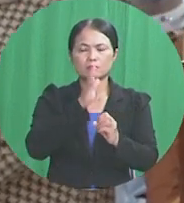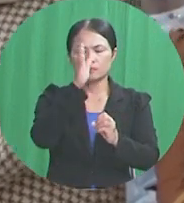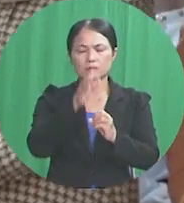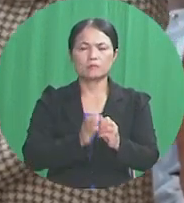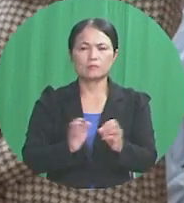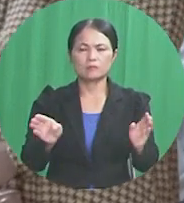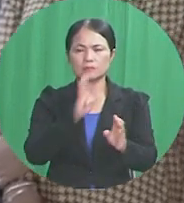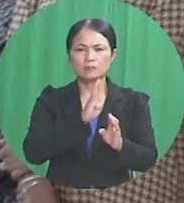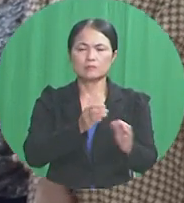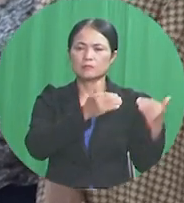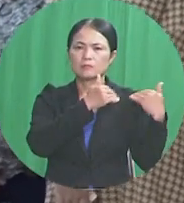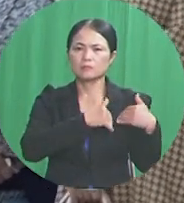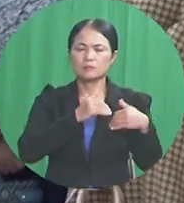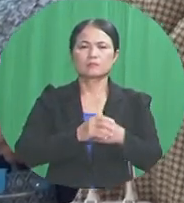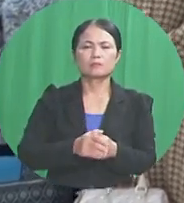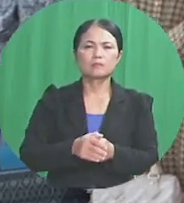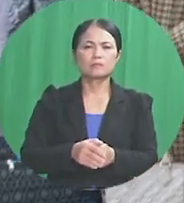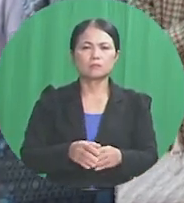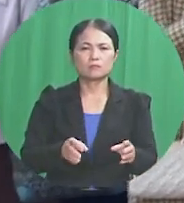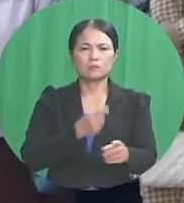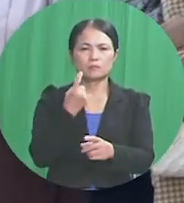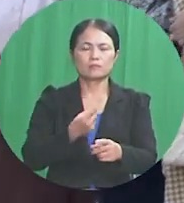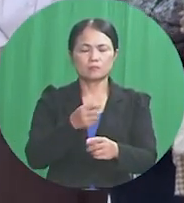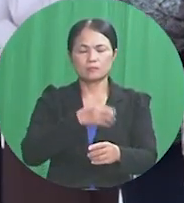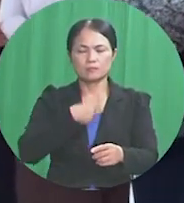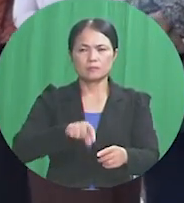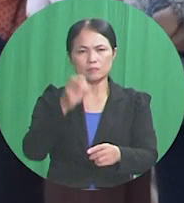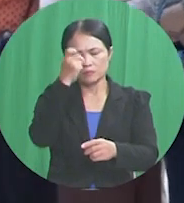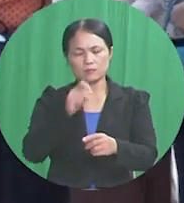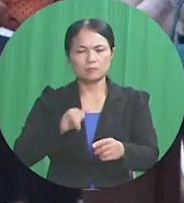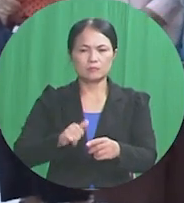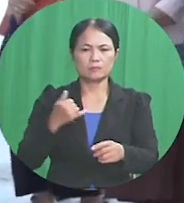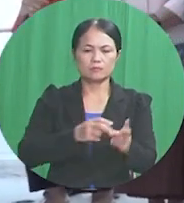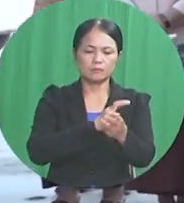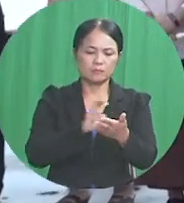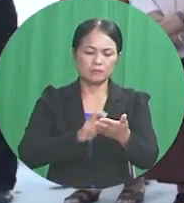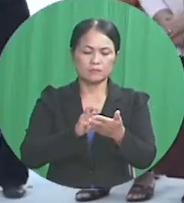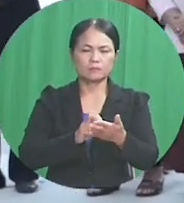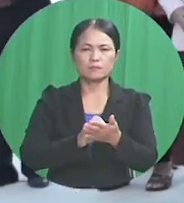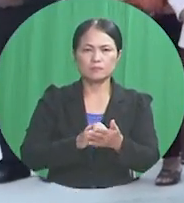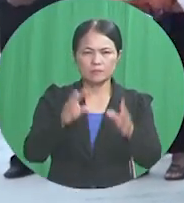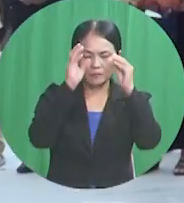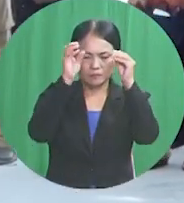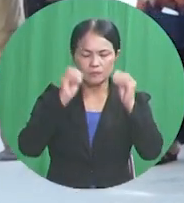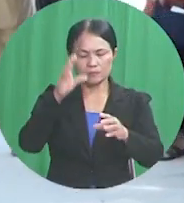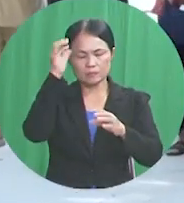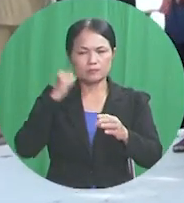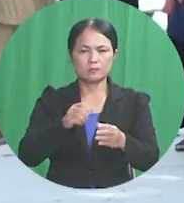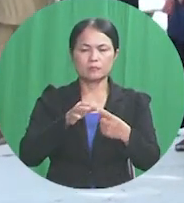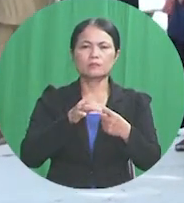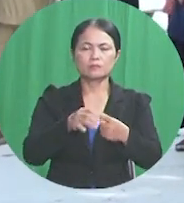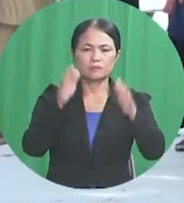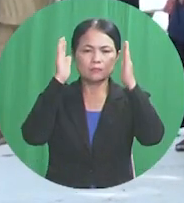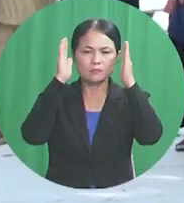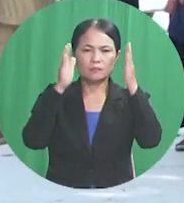ตะจัดกรมกฐายืงไอเก่าส่งขมุยขมุยกฐาเนื้อมีนกาทายตอมปีสำนักลูกครูเนื้อครูจีปิเซกาย